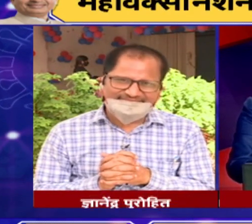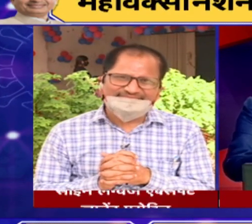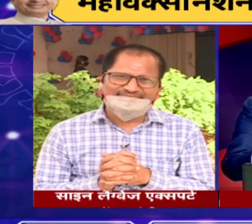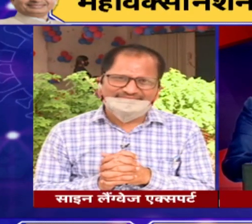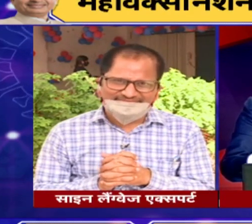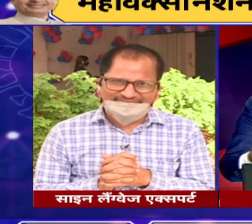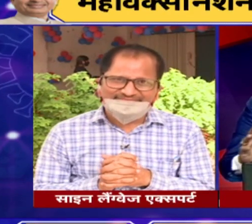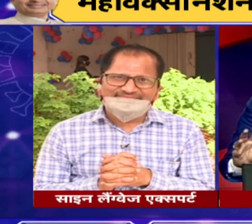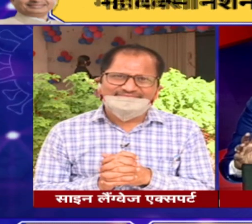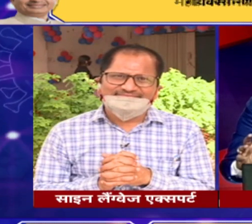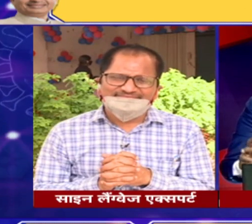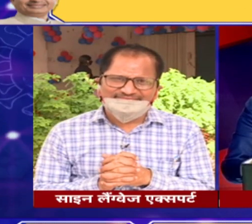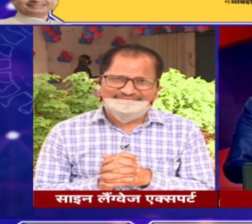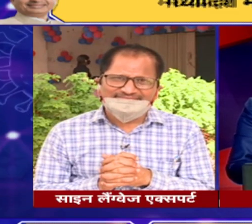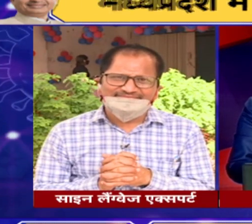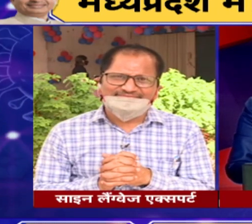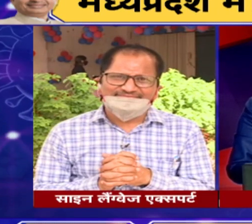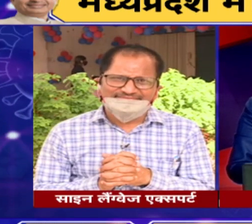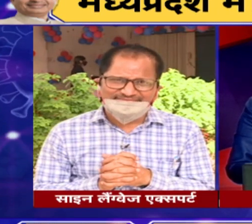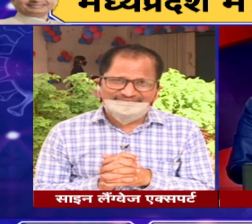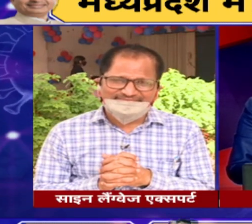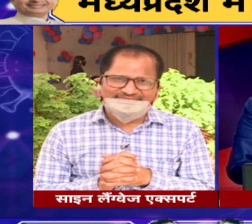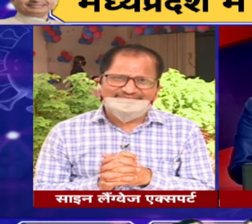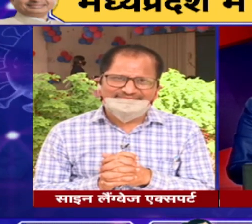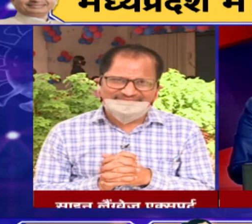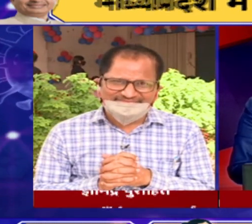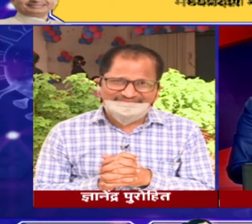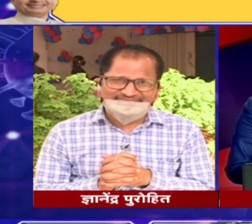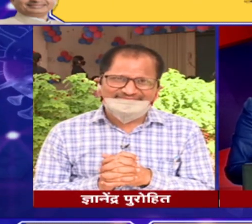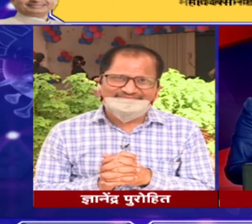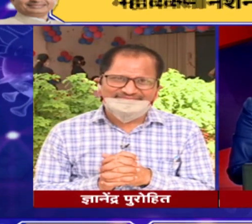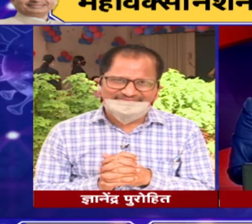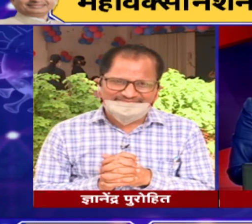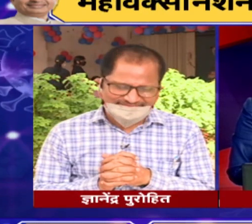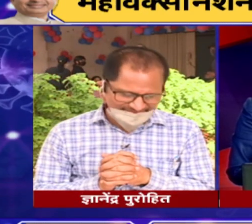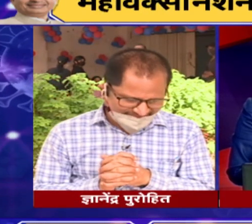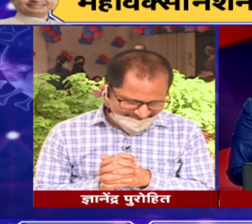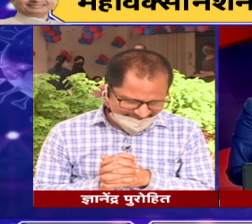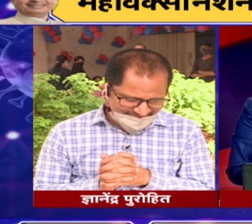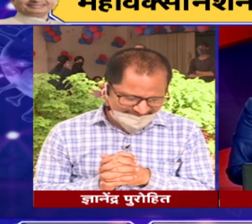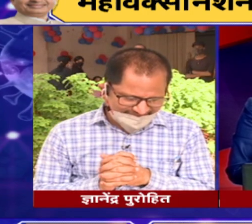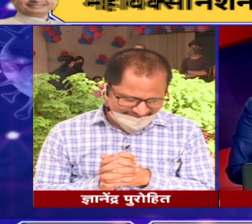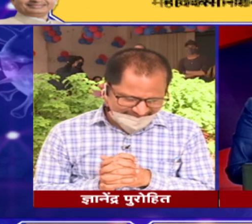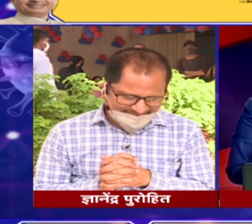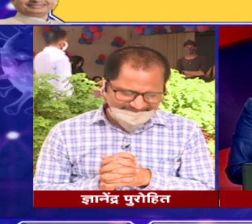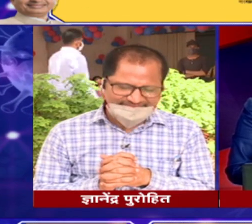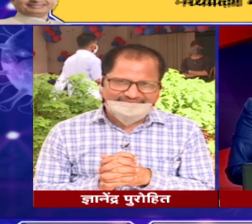कर रखा है, या आप अलग अलग जगह जाकर उस चीज को प्रॉपर तरीके से कर रहे हैं? कैसे अपना समय निकाल रहे हैं वैक्सीनेशन अभियान के लिए?